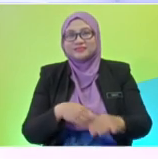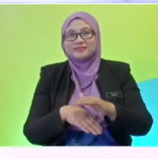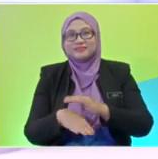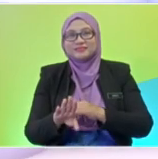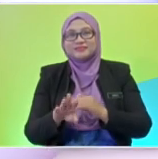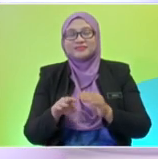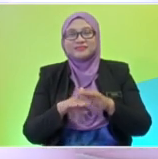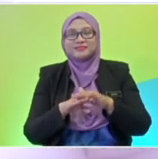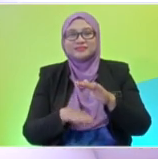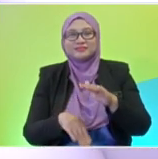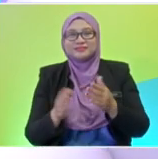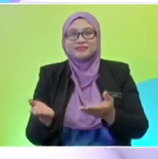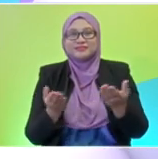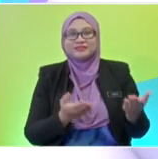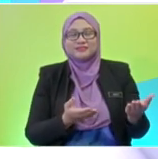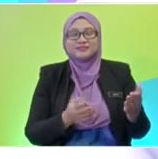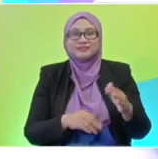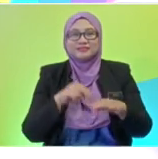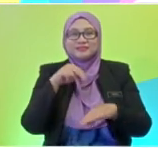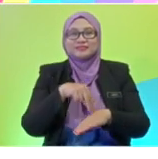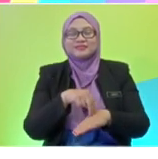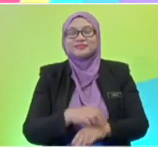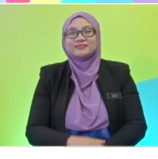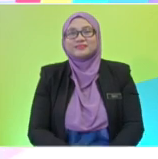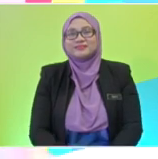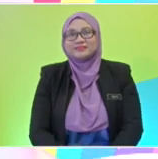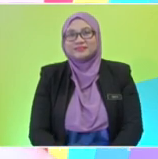bawa ke atas bawah ke atas